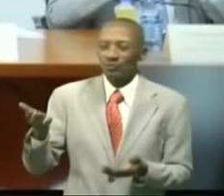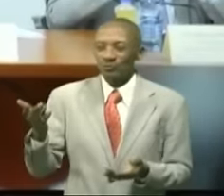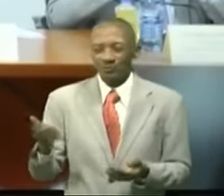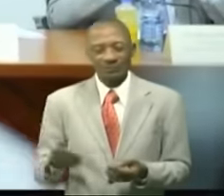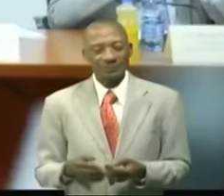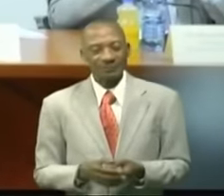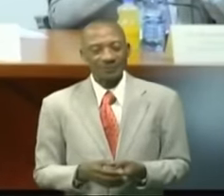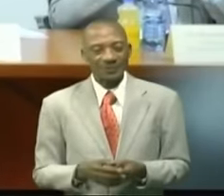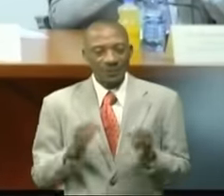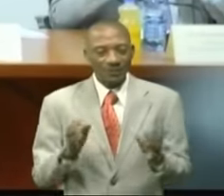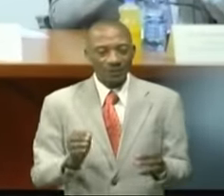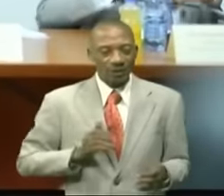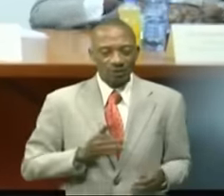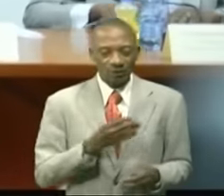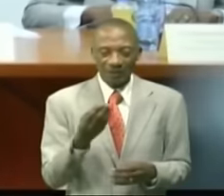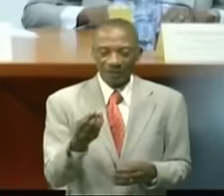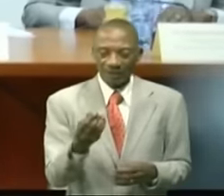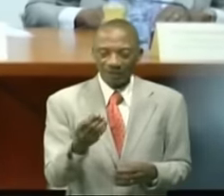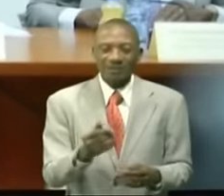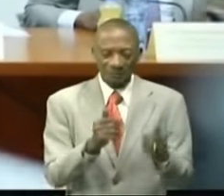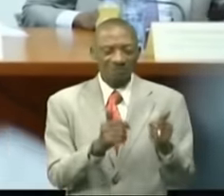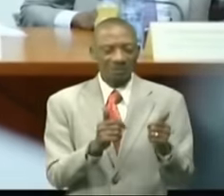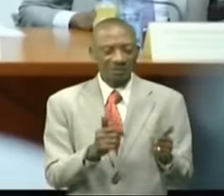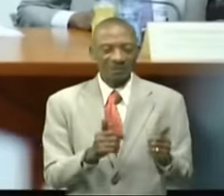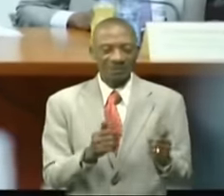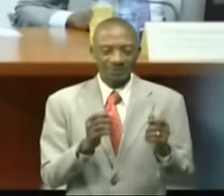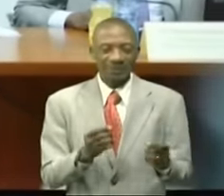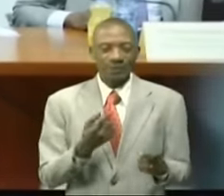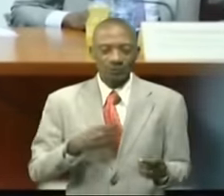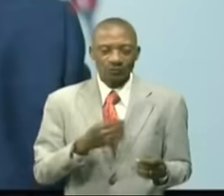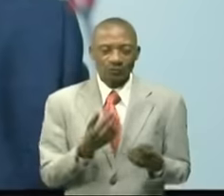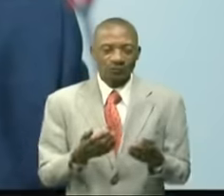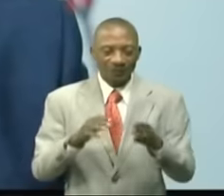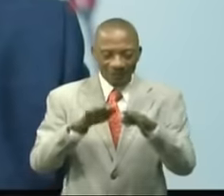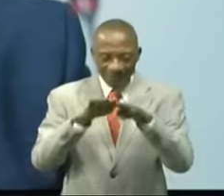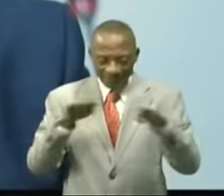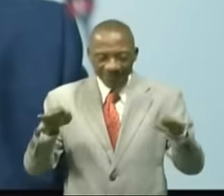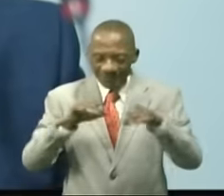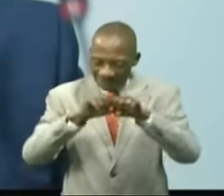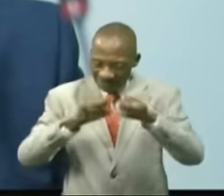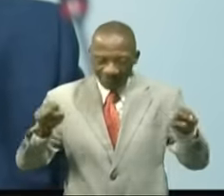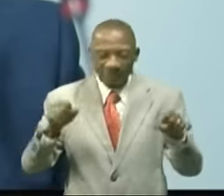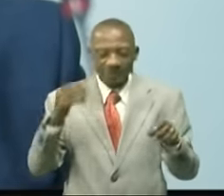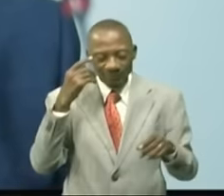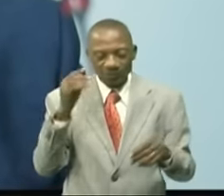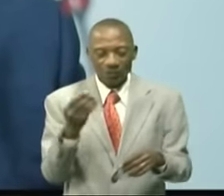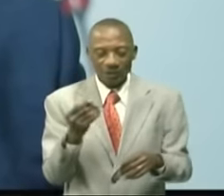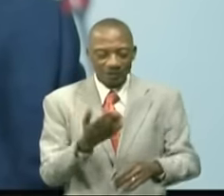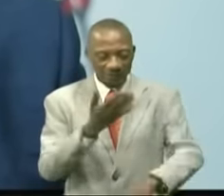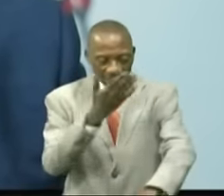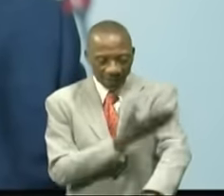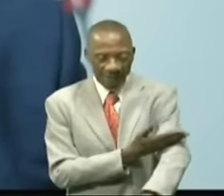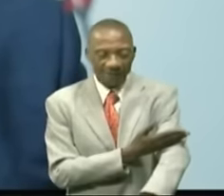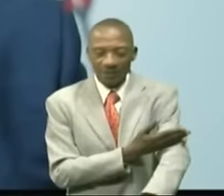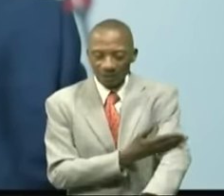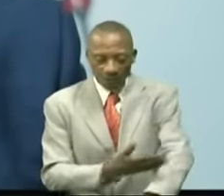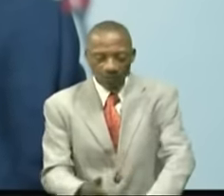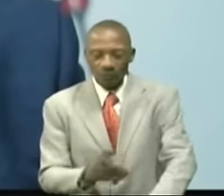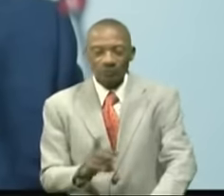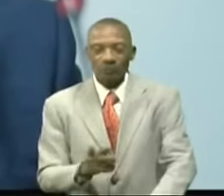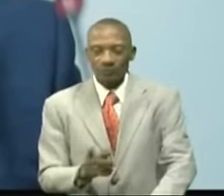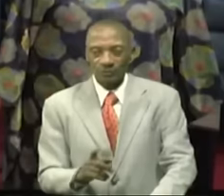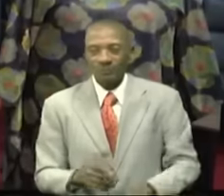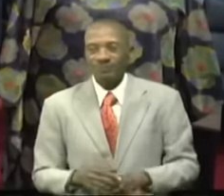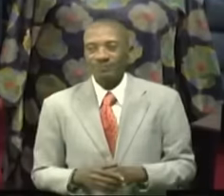resté relativement stable ces dernières semaines. Nous voulons interpeller ces différents secteurs d'activité